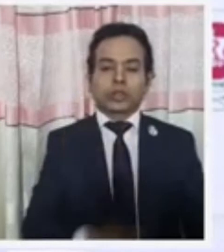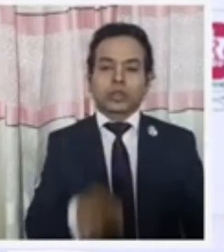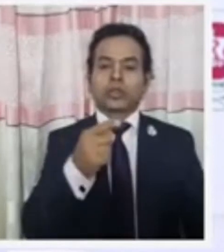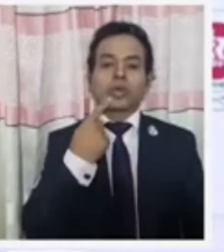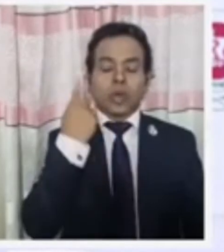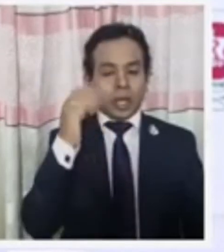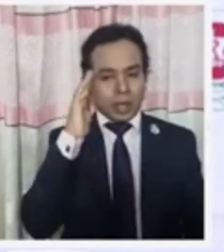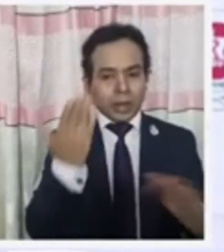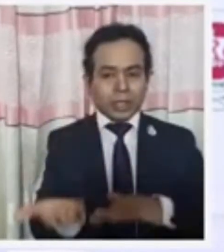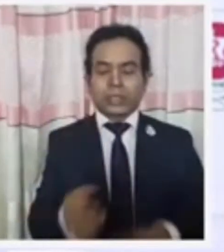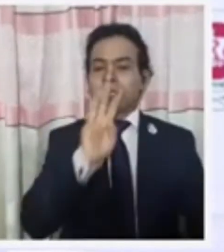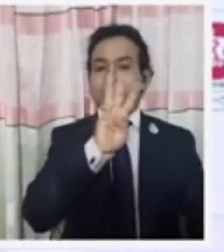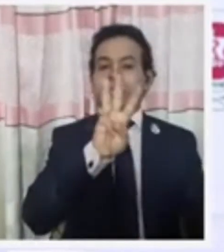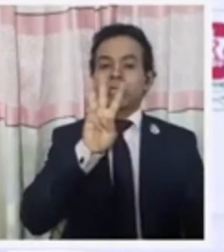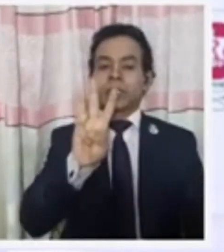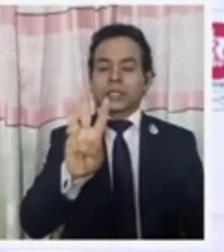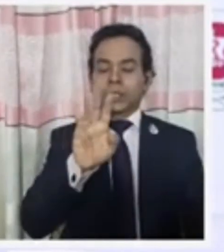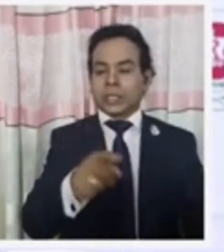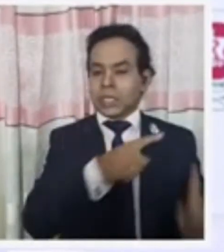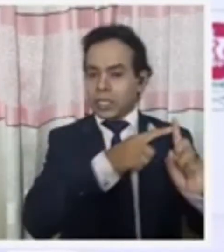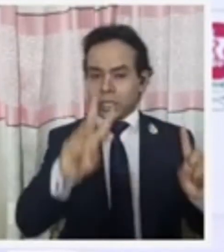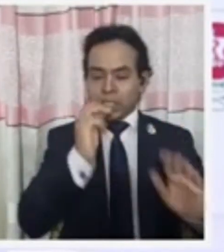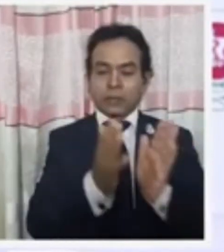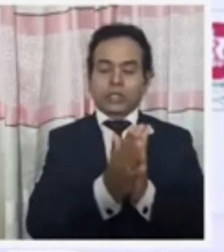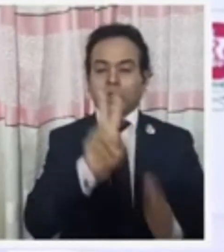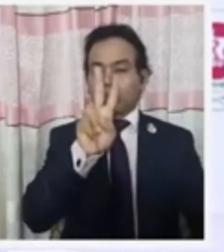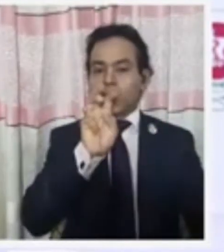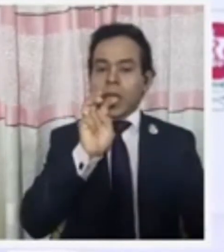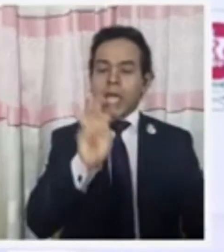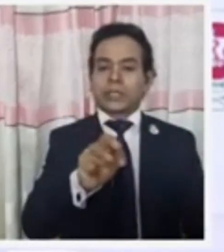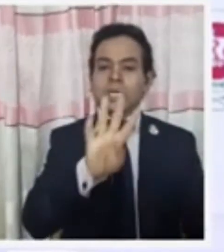1,03,227 জন। শনাক্ত বিবেচনায় সুস্থতার হার 54.31%।